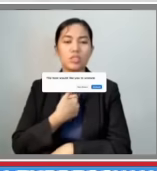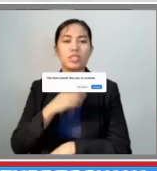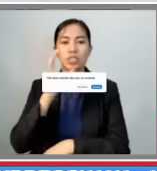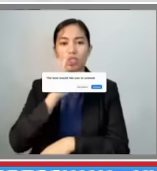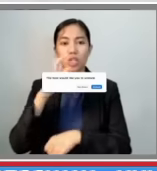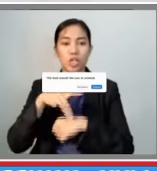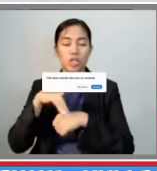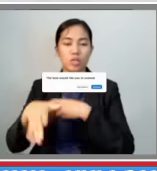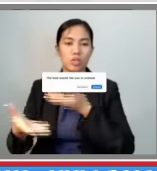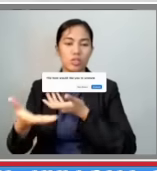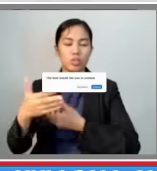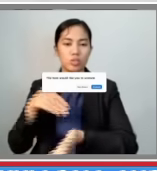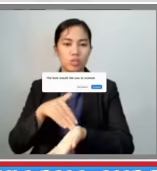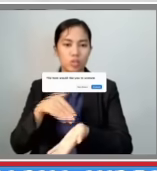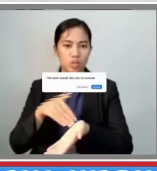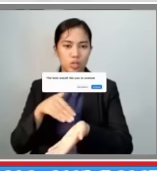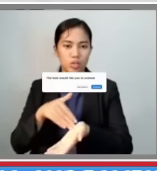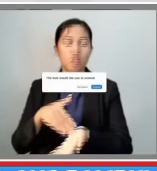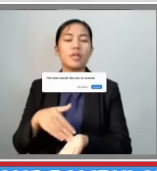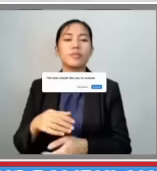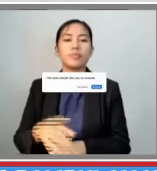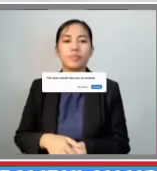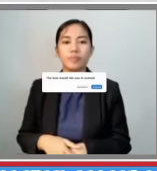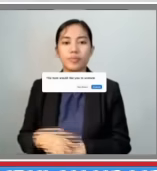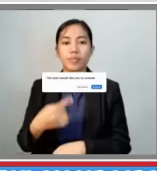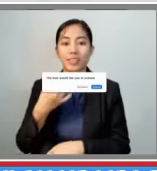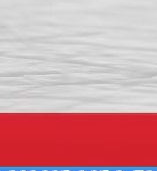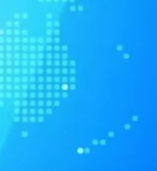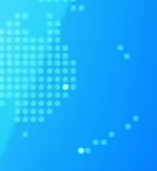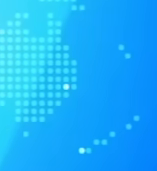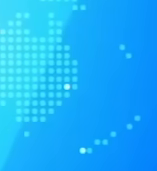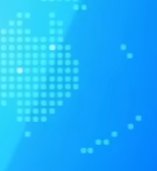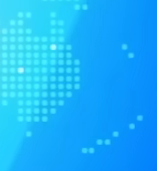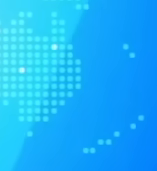fogging, pero kapag may outbreak lamang.